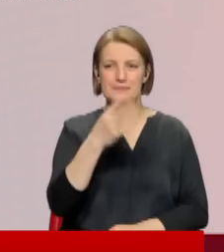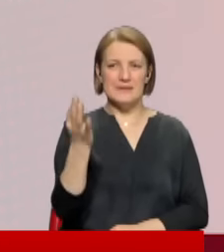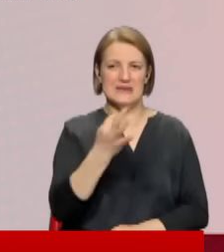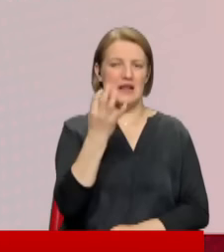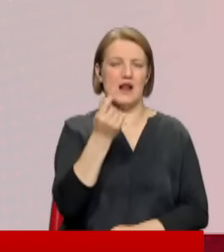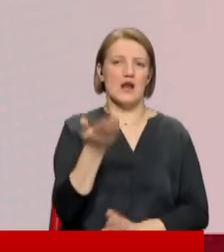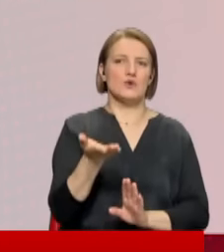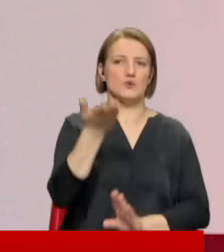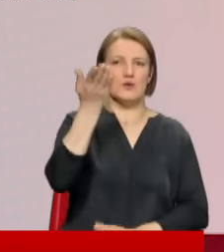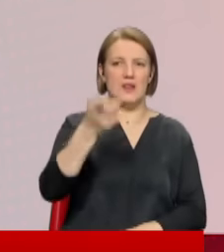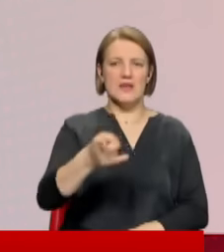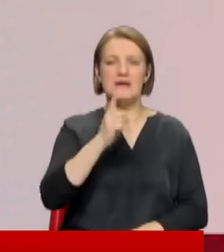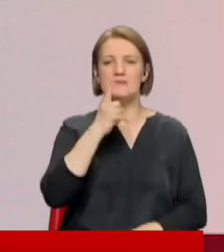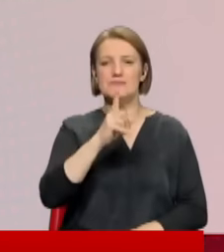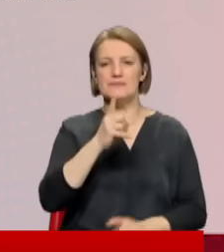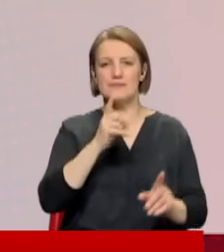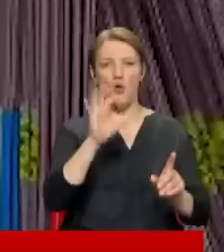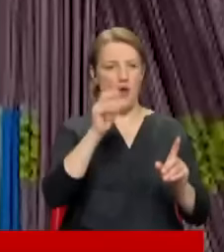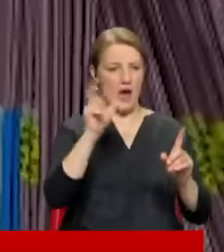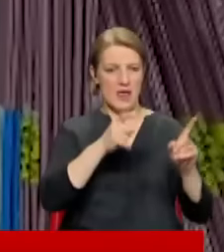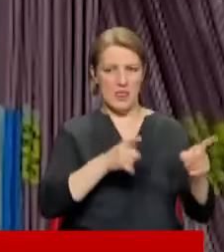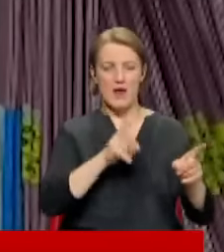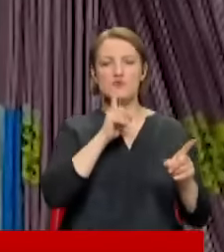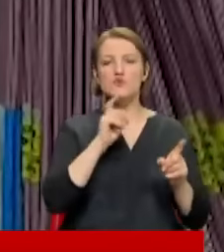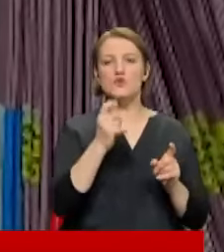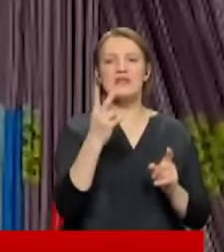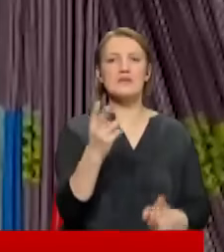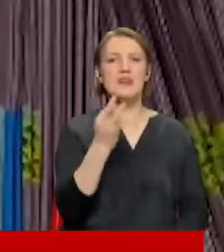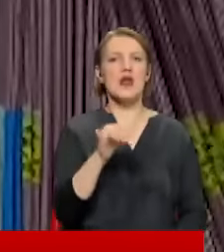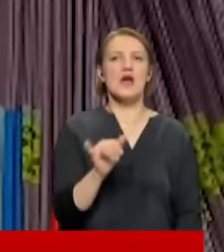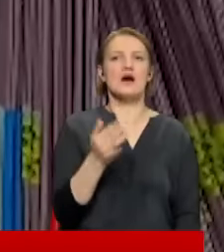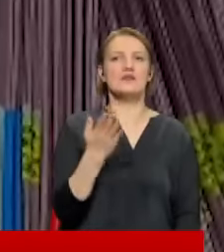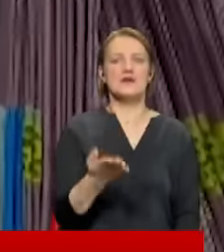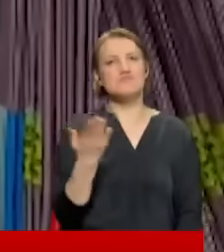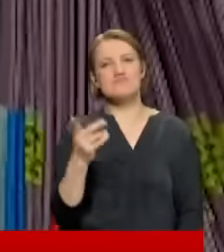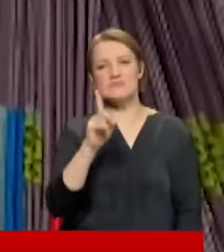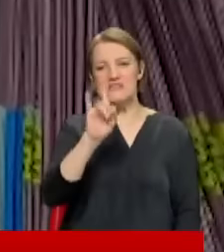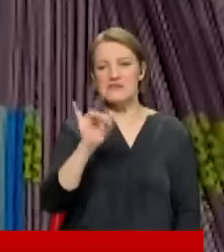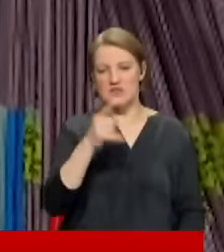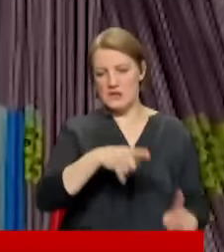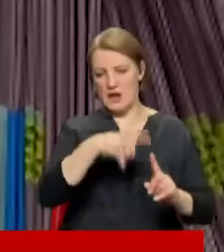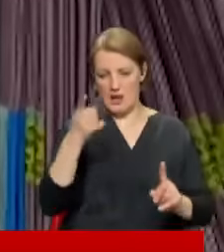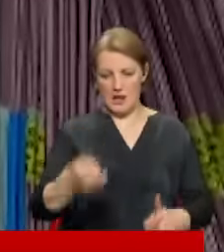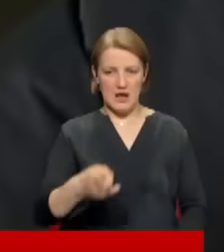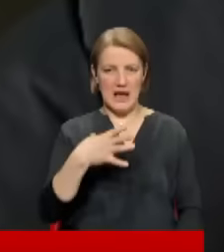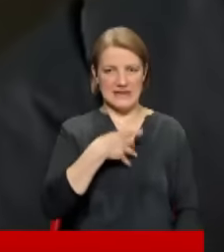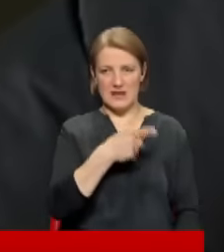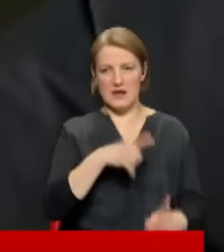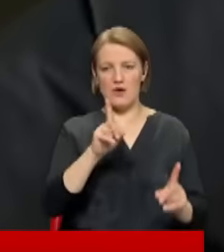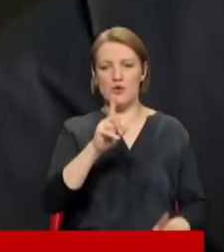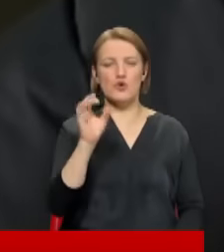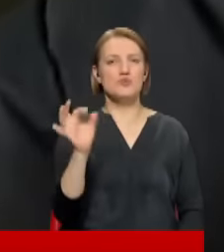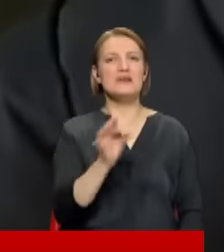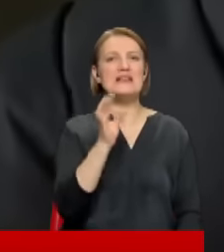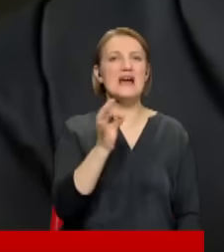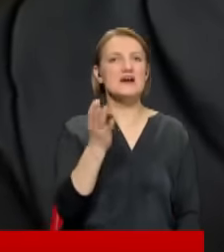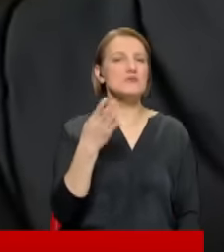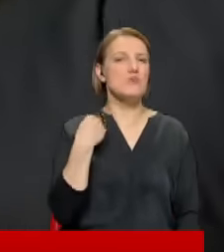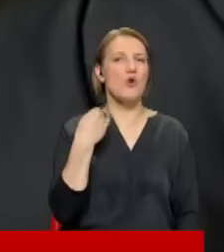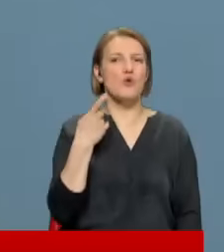milyon liraya yükseldi. Yılın başında bu rakam 192 milyara yakındı. Yani yılbaşından bu yana 19 milyar 60 milyonluk